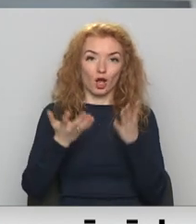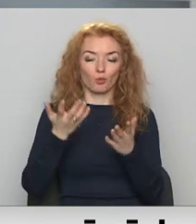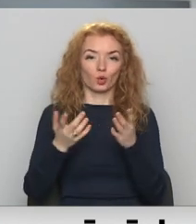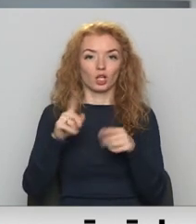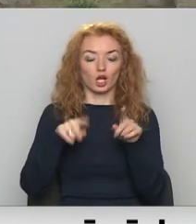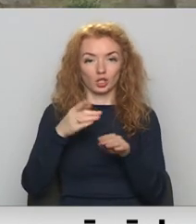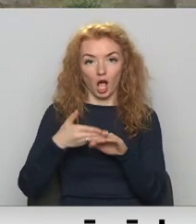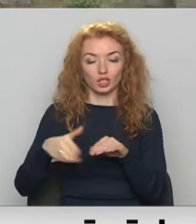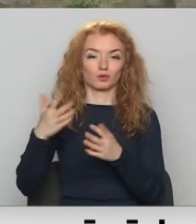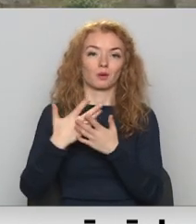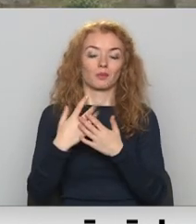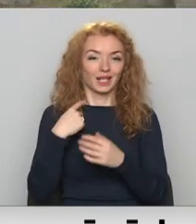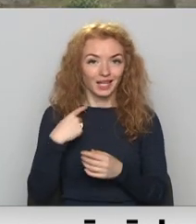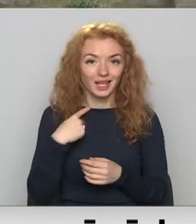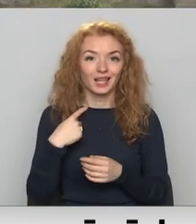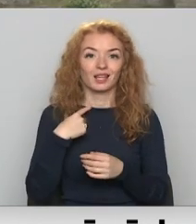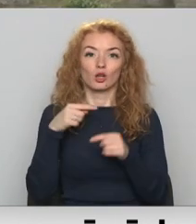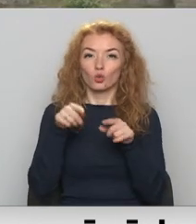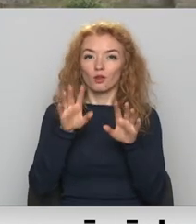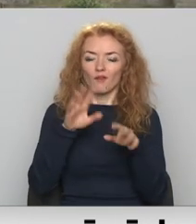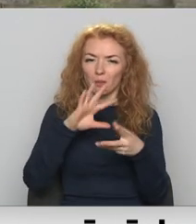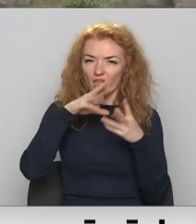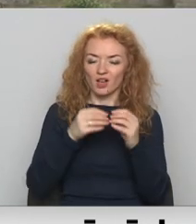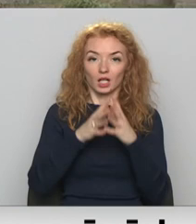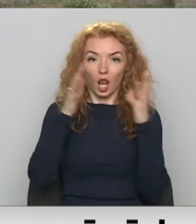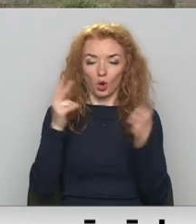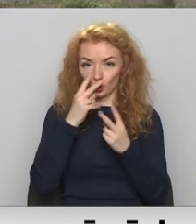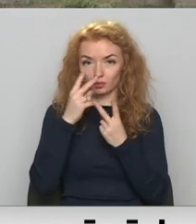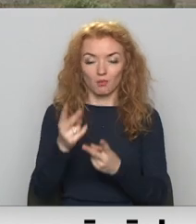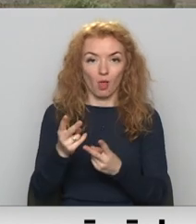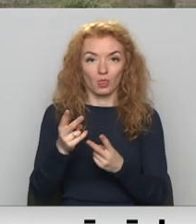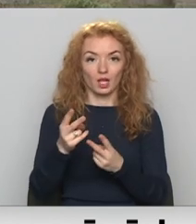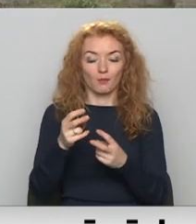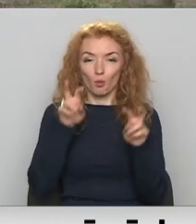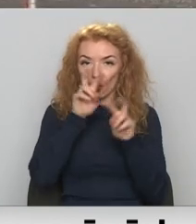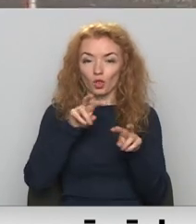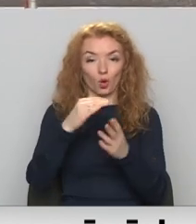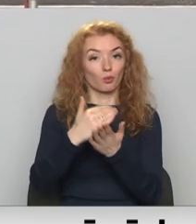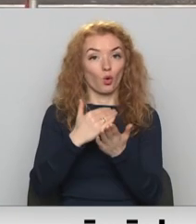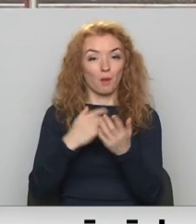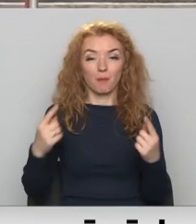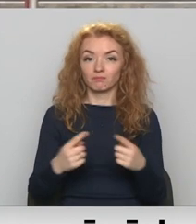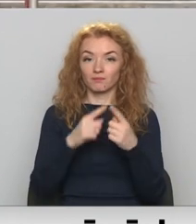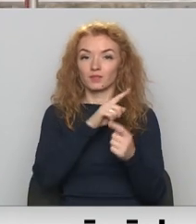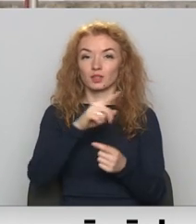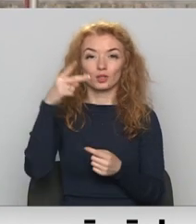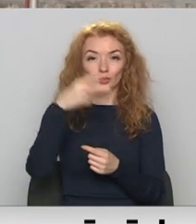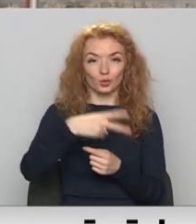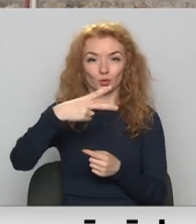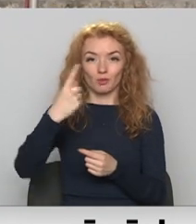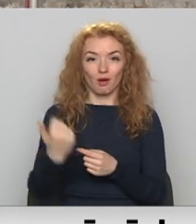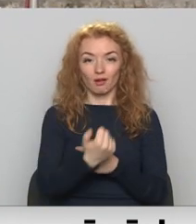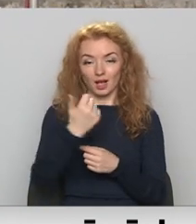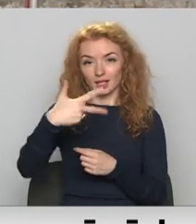ir Rīga, kur varētu pievērst lielāku uzmanību. Monitoringa programma šobrīd paredzēta līdz 2021.